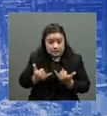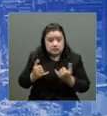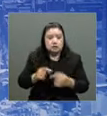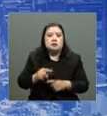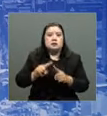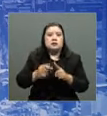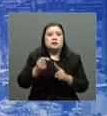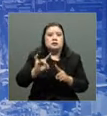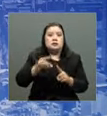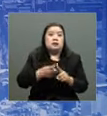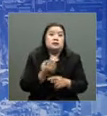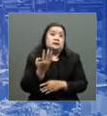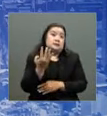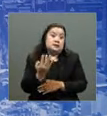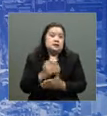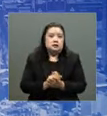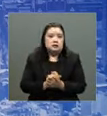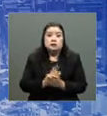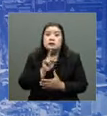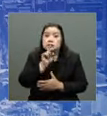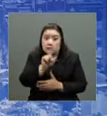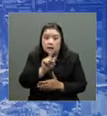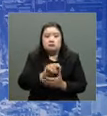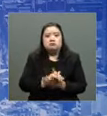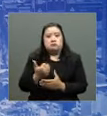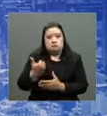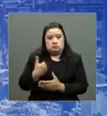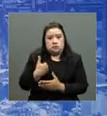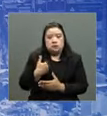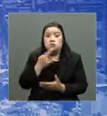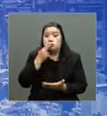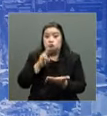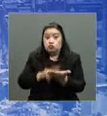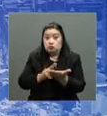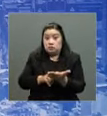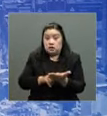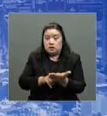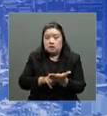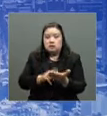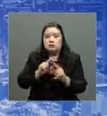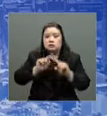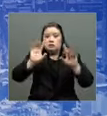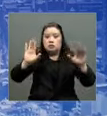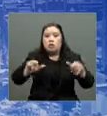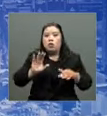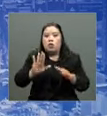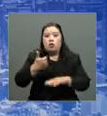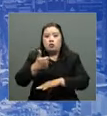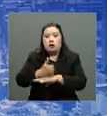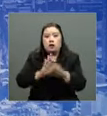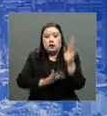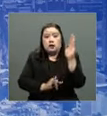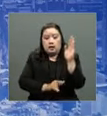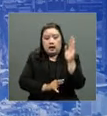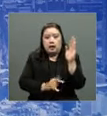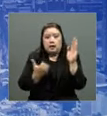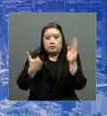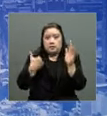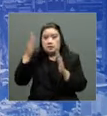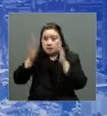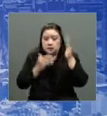ที่18 เมษายนเนี่ยมีข้อมูลว่ามีหนังสือจากทางผู้ว่ายะลานะคะว่าจะมาจากมาเลเซีย